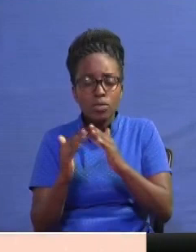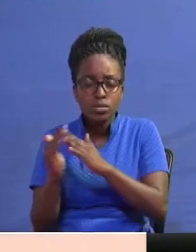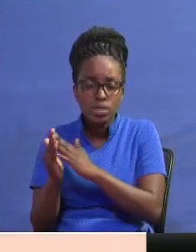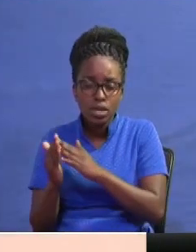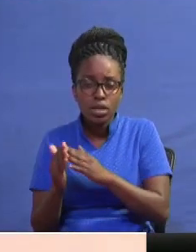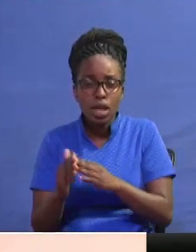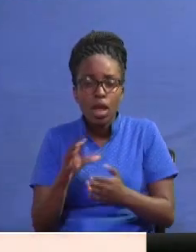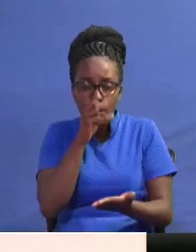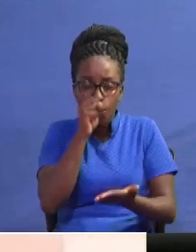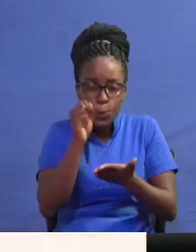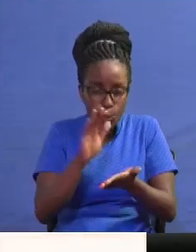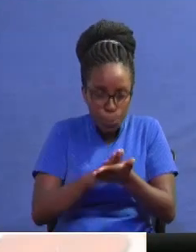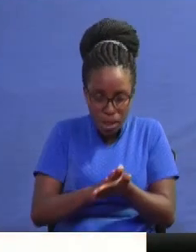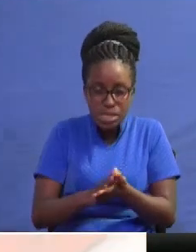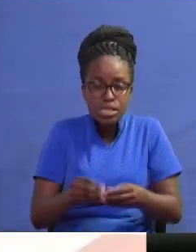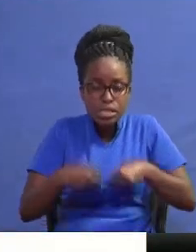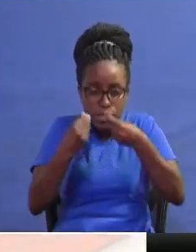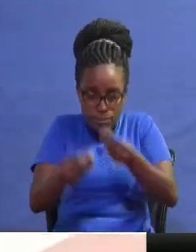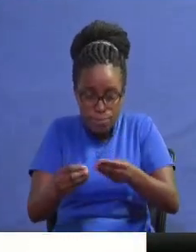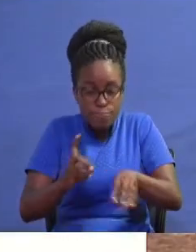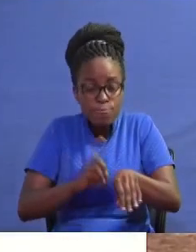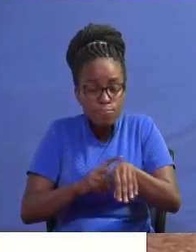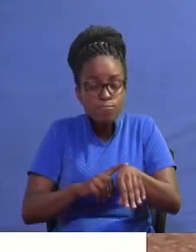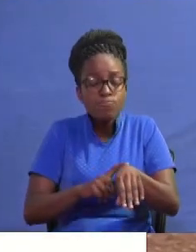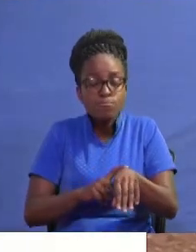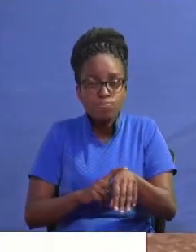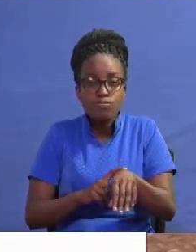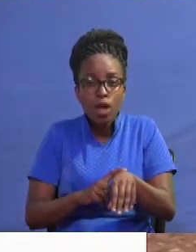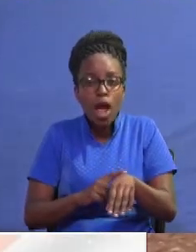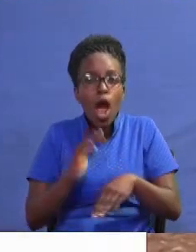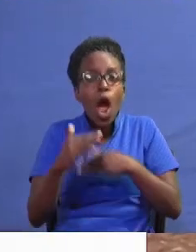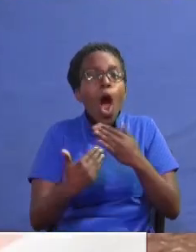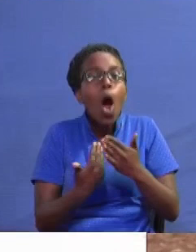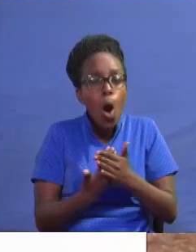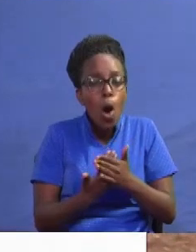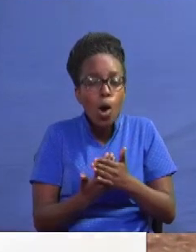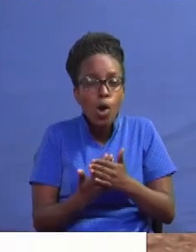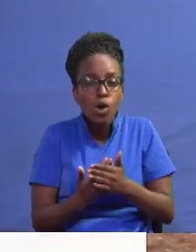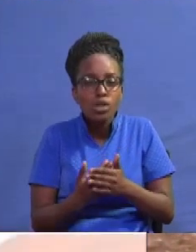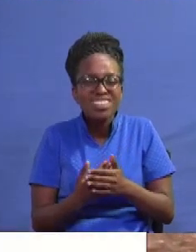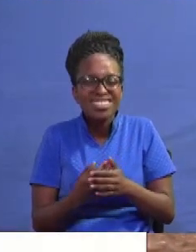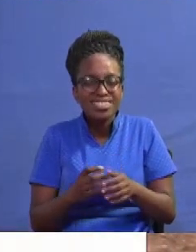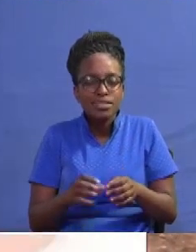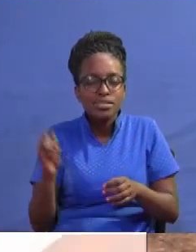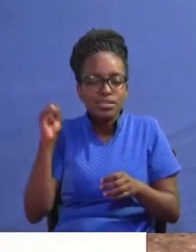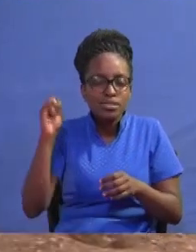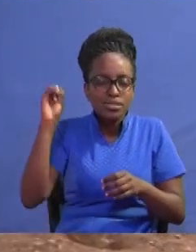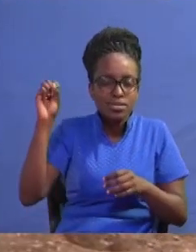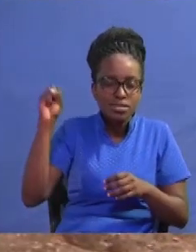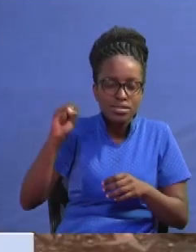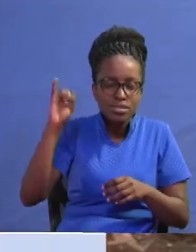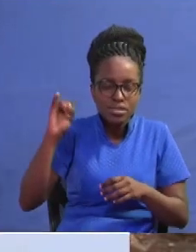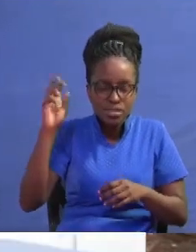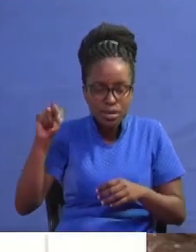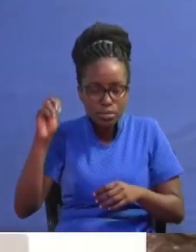promise to do a minimum of 200,000 units. Mbunge wa eneo bunge la Ruiru Simon Kengara amesema kuwa serikali